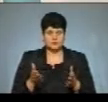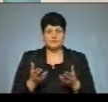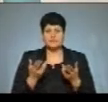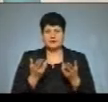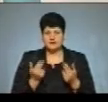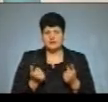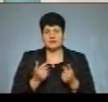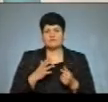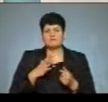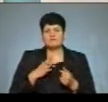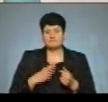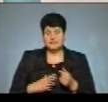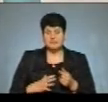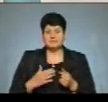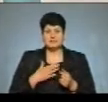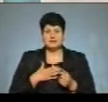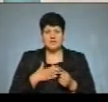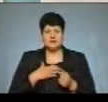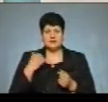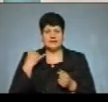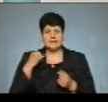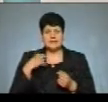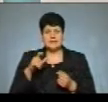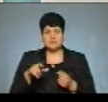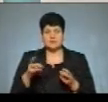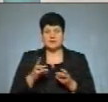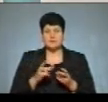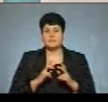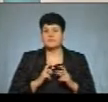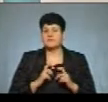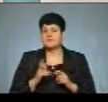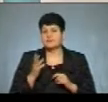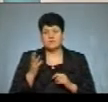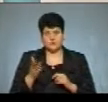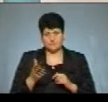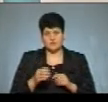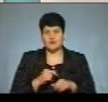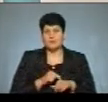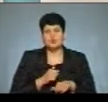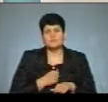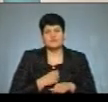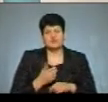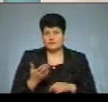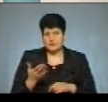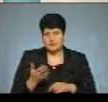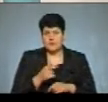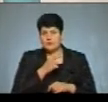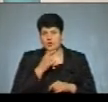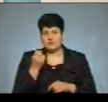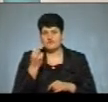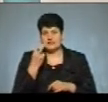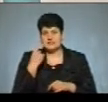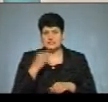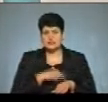Ви знаєте, витримці наших диспетчерів треба позаздрити їм, а часом навіть і поспівчувати. Тому що протягом 12 годин